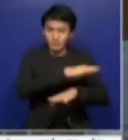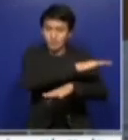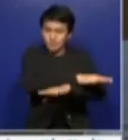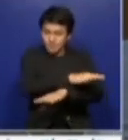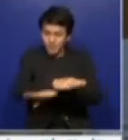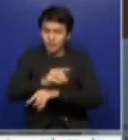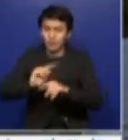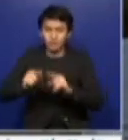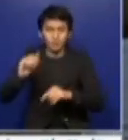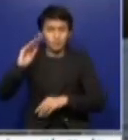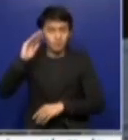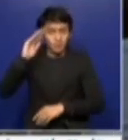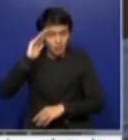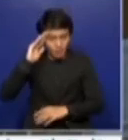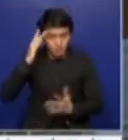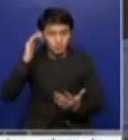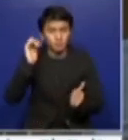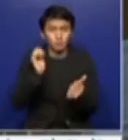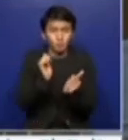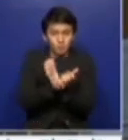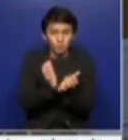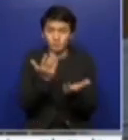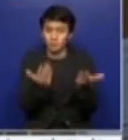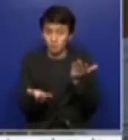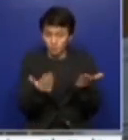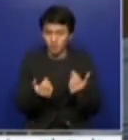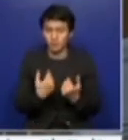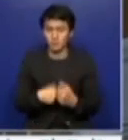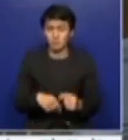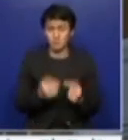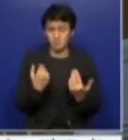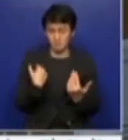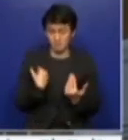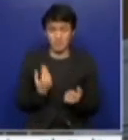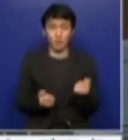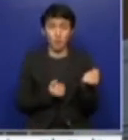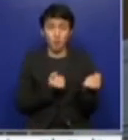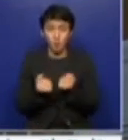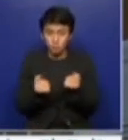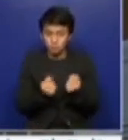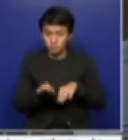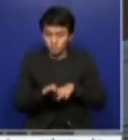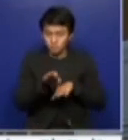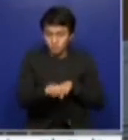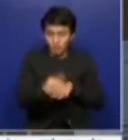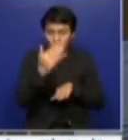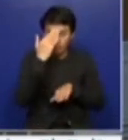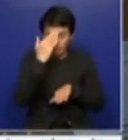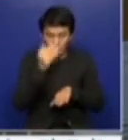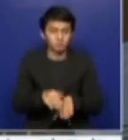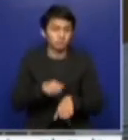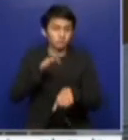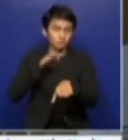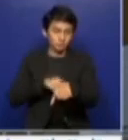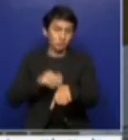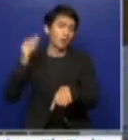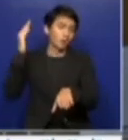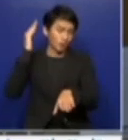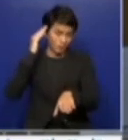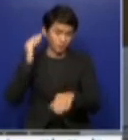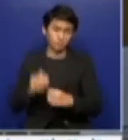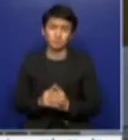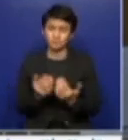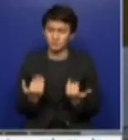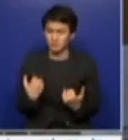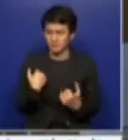มีรถนำขบวนล่วงหน้าและปิดท้ายขบวนดังนั้นต่อปัญหาอุปส